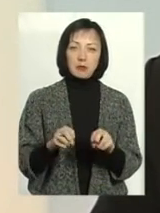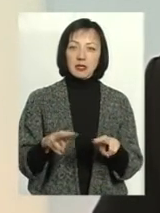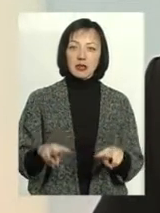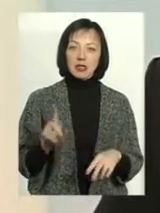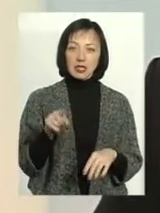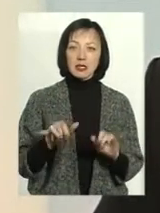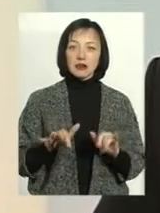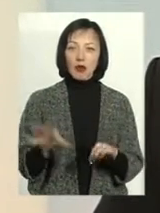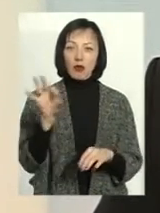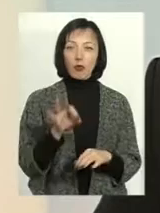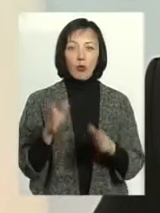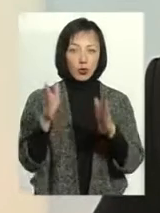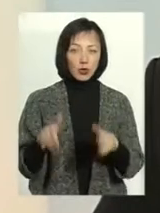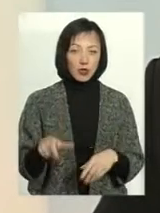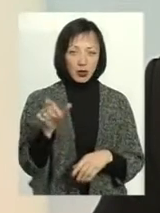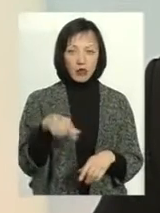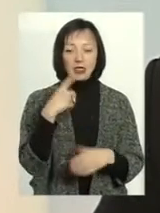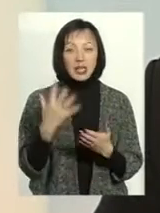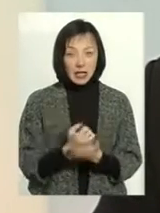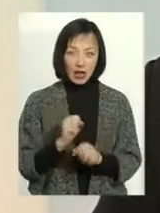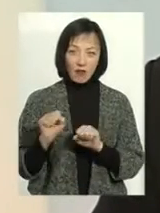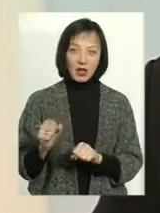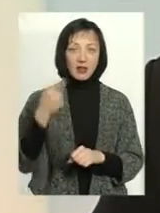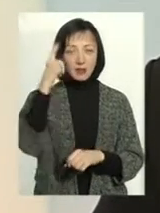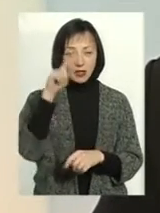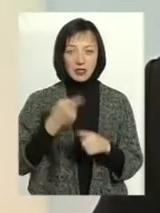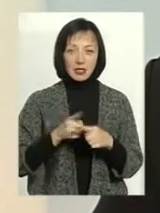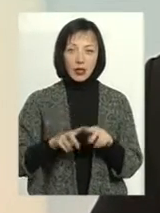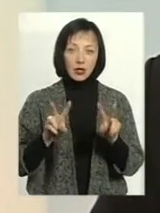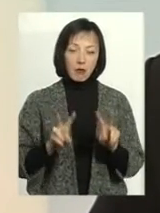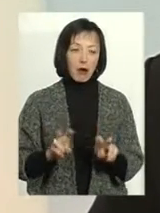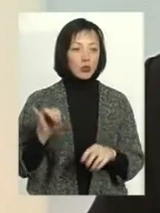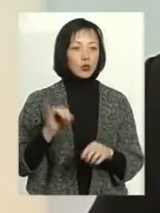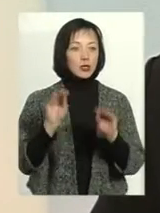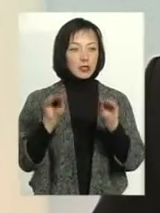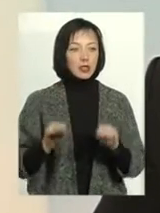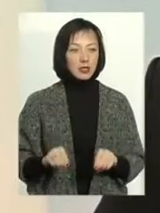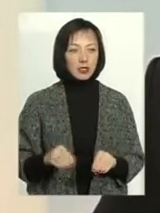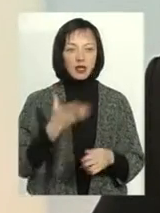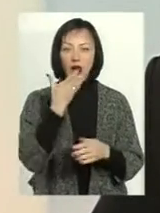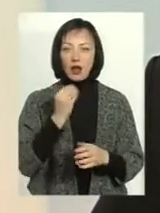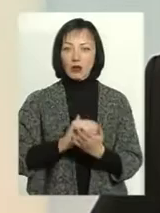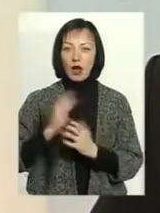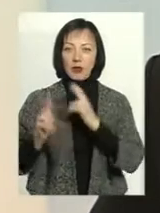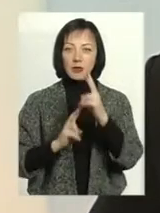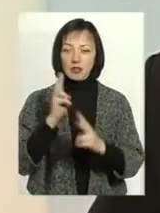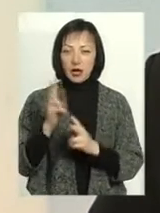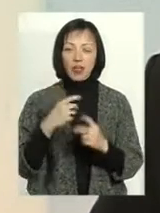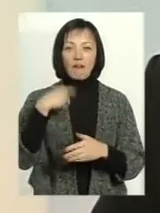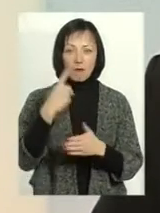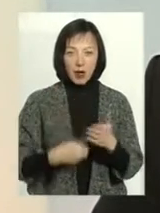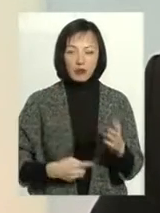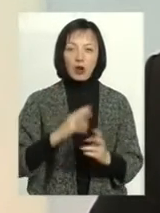на тій справі, про яку людина говорить, але знайдіть того адвоката, який володіє цією тематикою, складіть гарну апеляційну скаргу, я більш ніж впевнений,